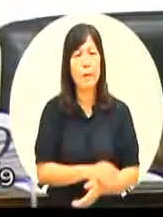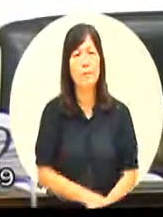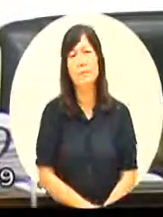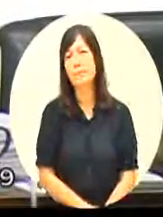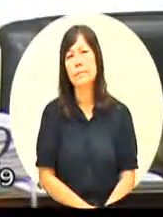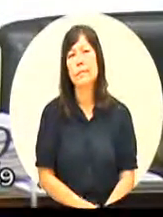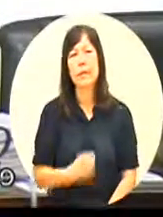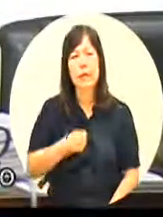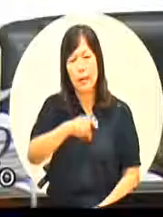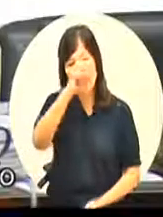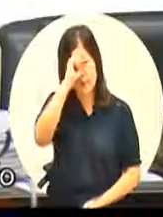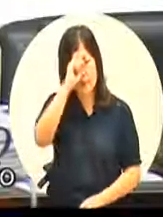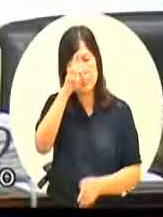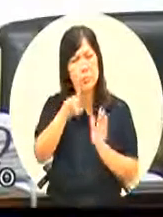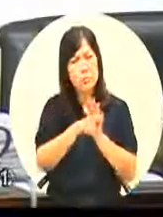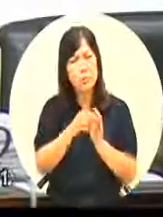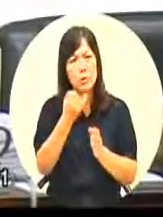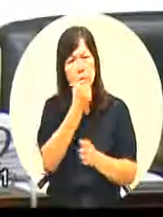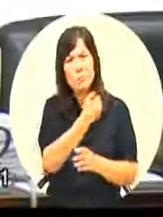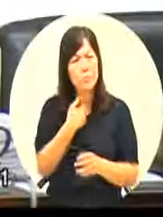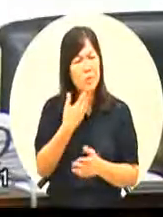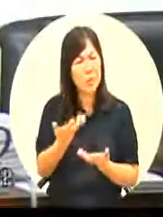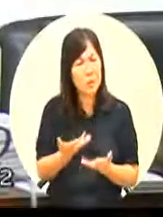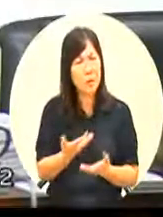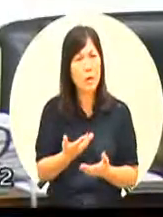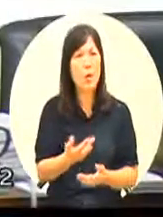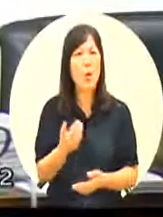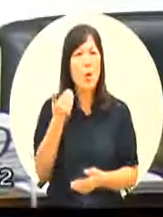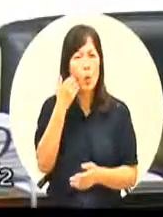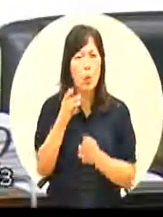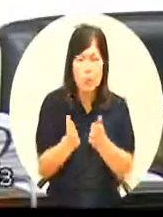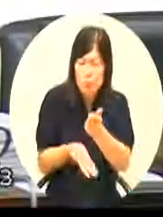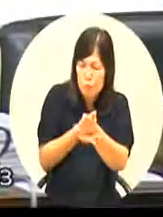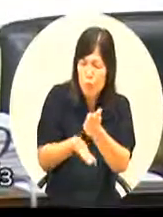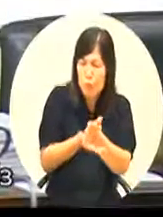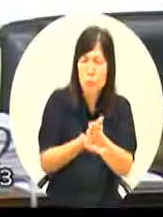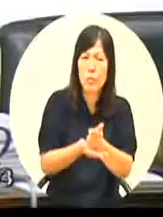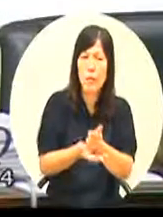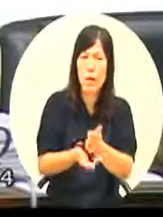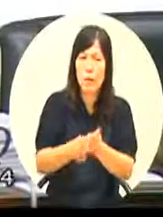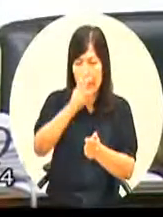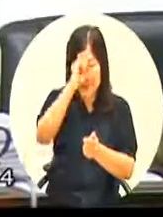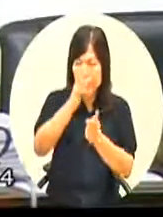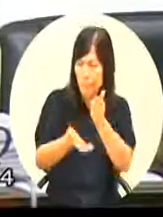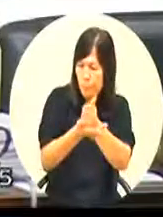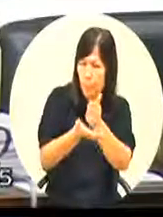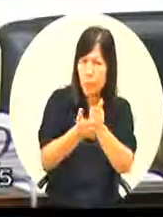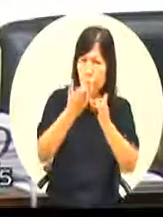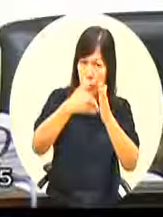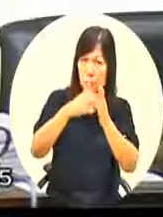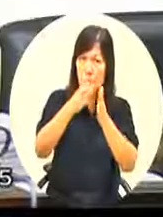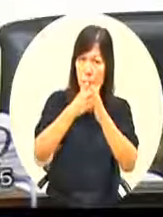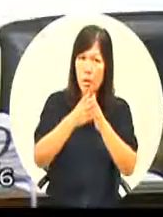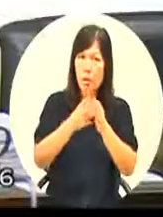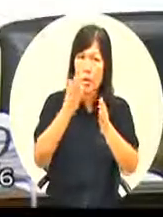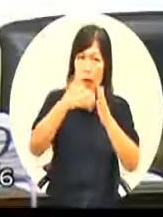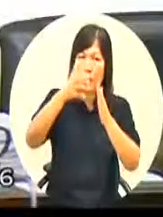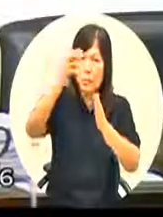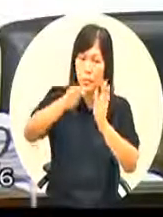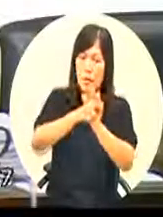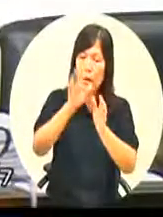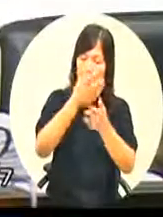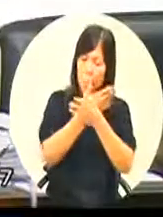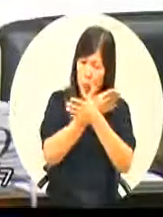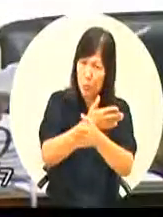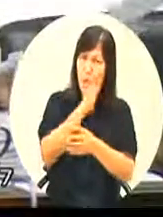边也是希望是说 有没有可能就是说我们鼓励多鼓励学校，那如果校长他有一些奖励